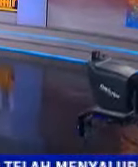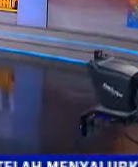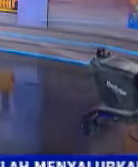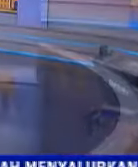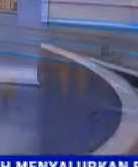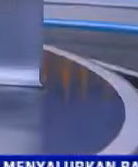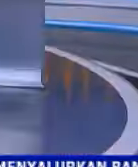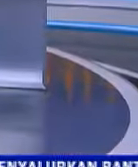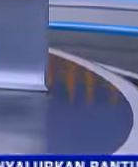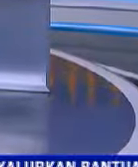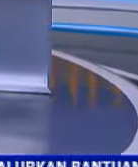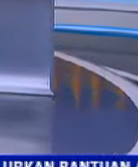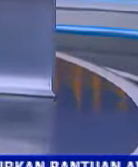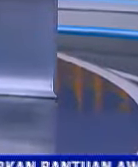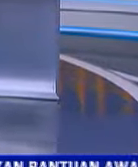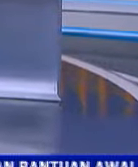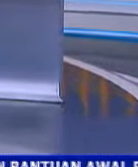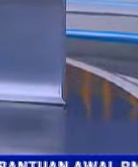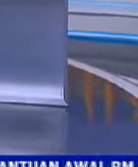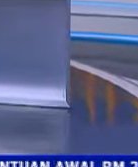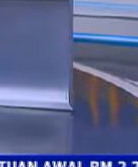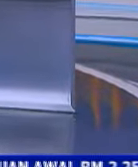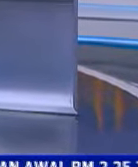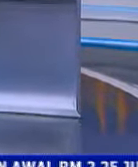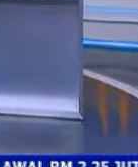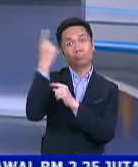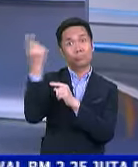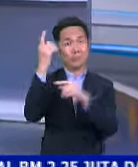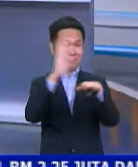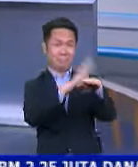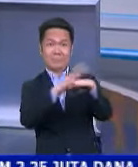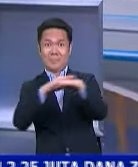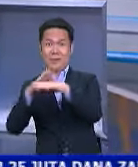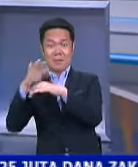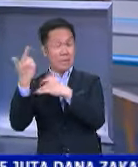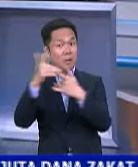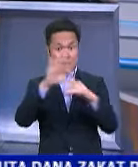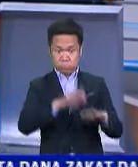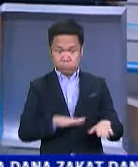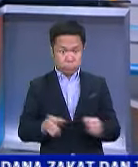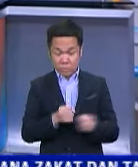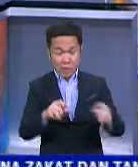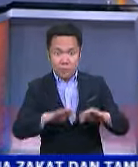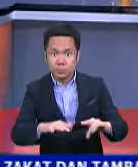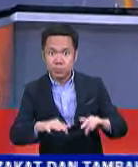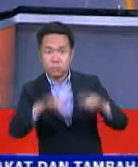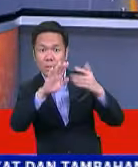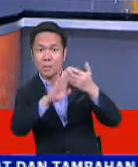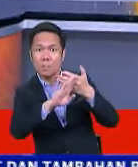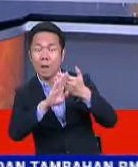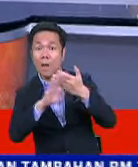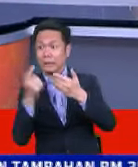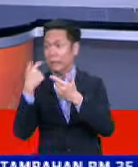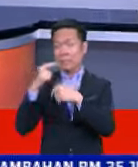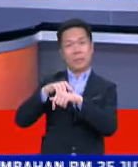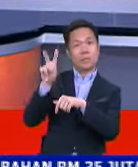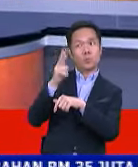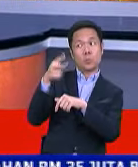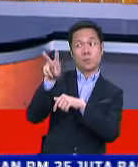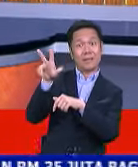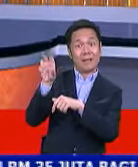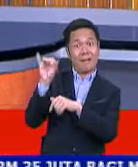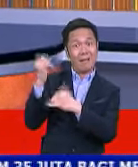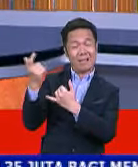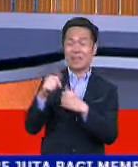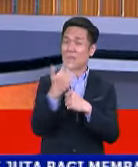hai saudara itu gambaran sihir yang dibunyikan sebagai amaran bahwa arah Sai sungai di tahap bahaya terkait dua setengah petang tadi